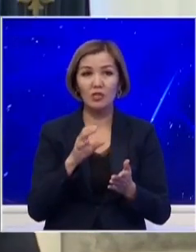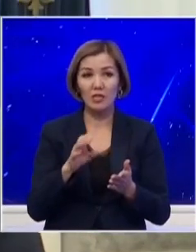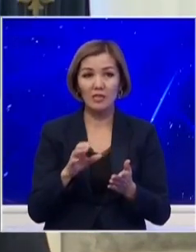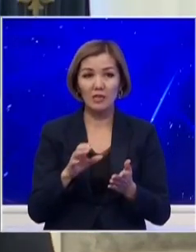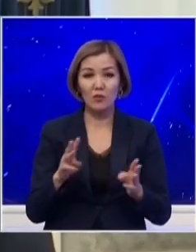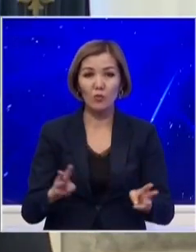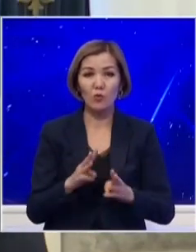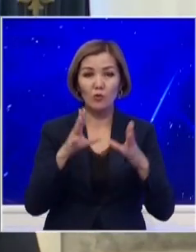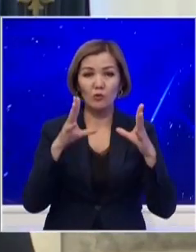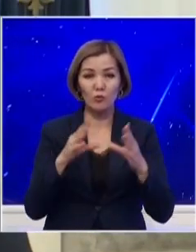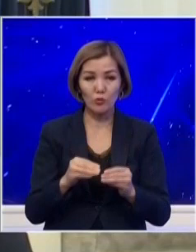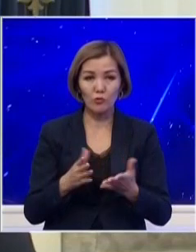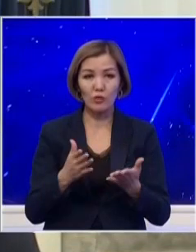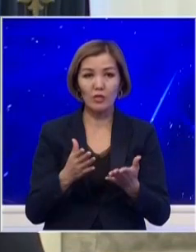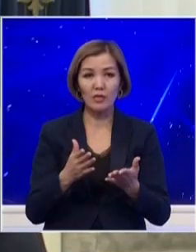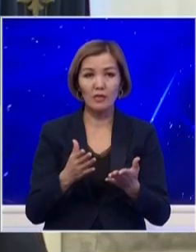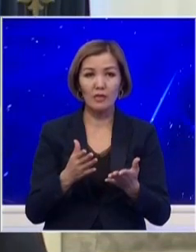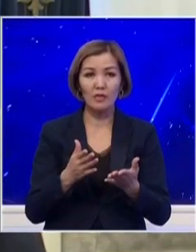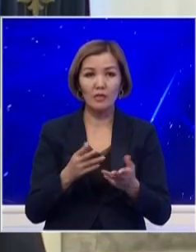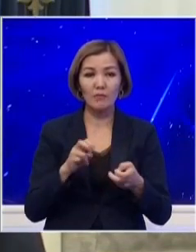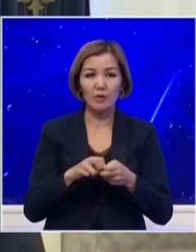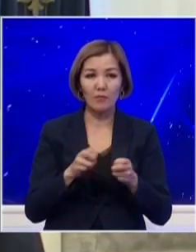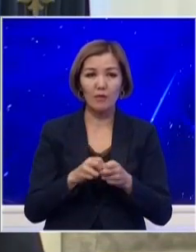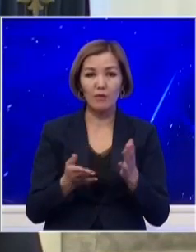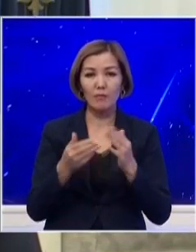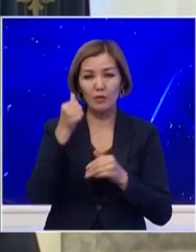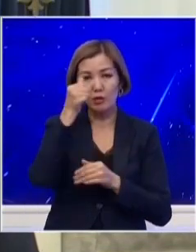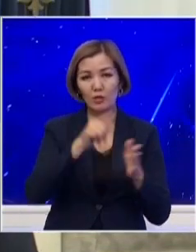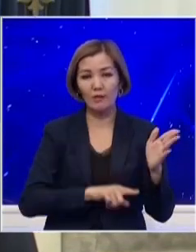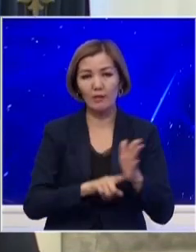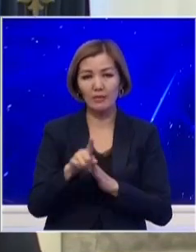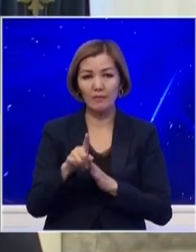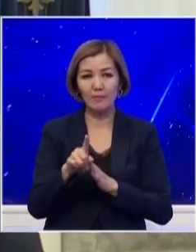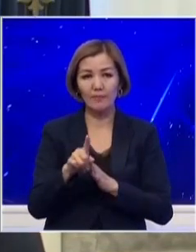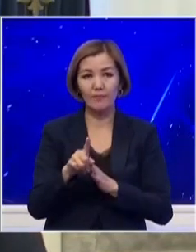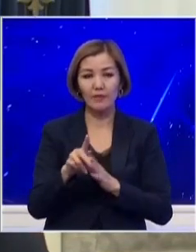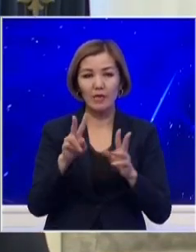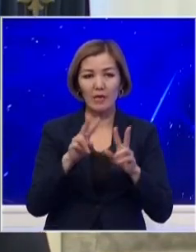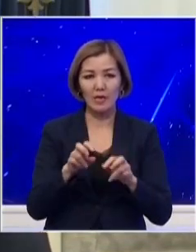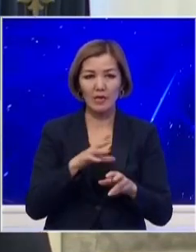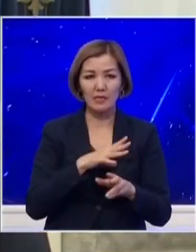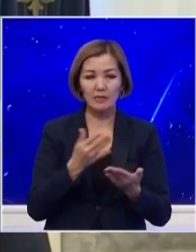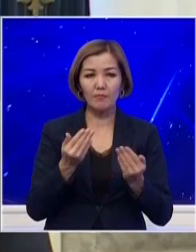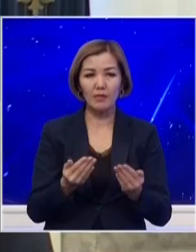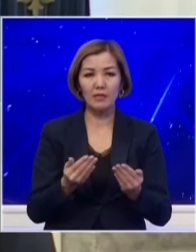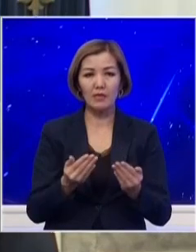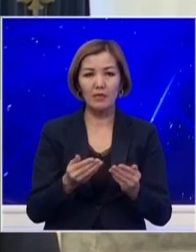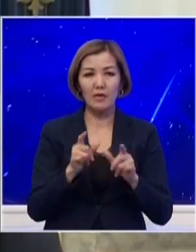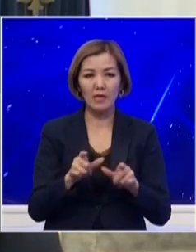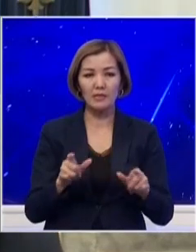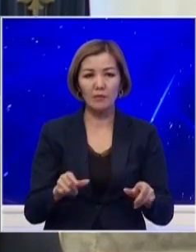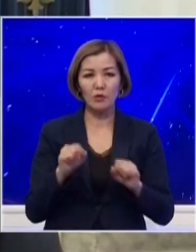өрт сөндірушілерге, оларға осы проблеманы былтырғы жылдан бастап біз қарастырып, биыл азаматтық